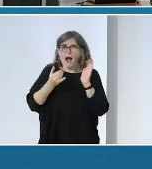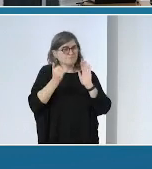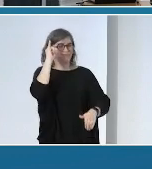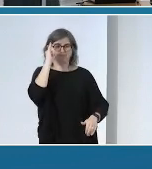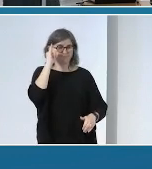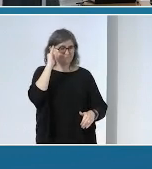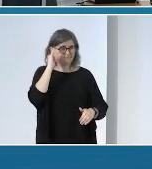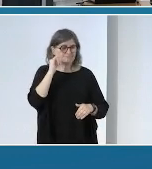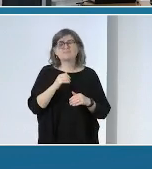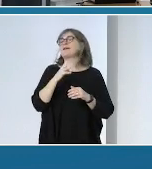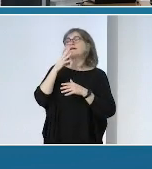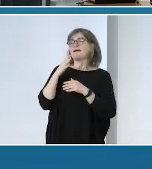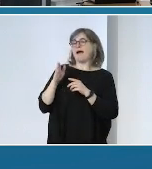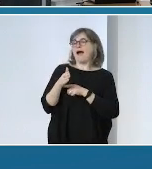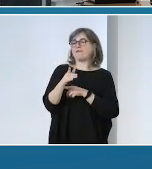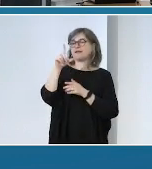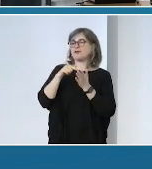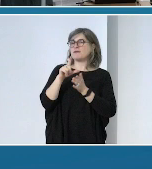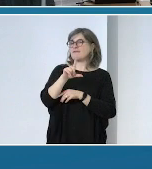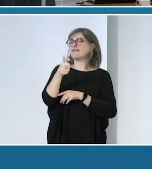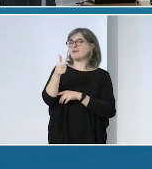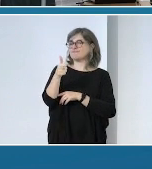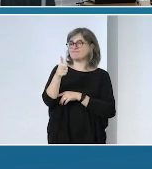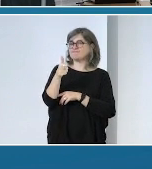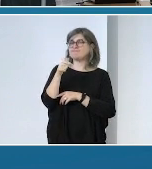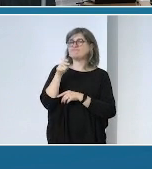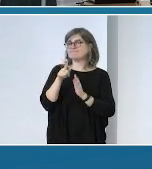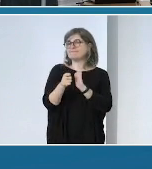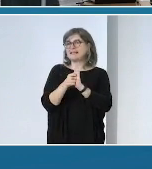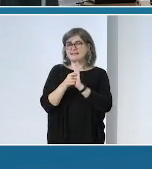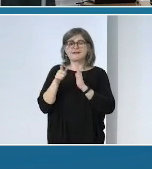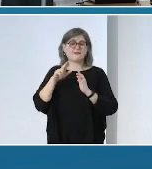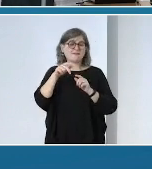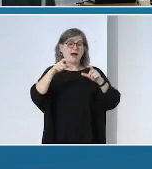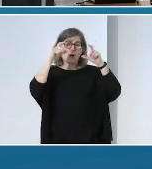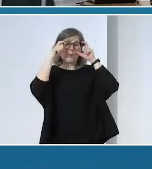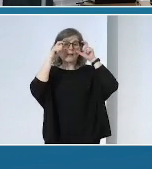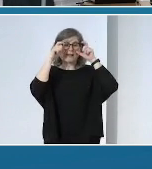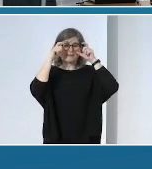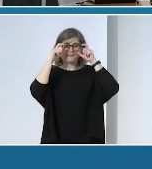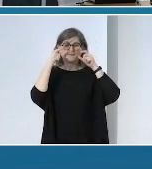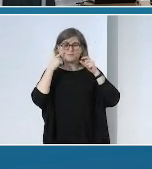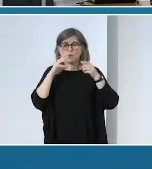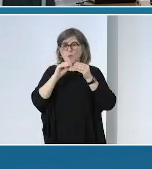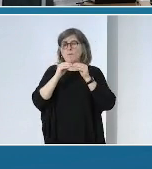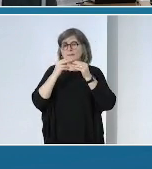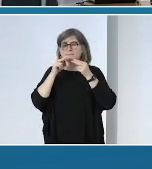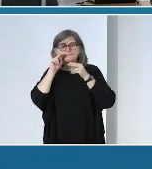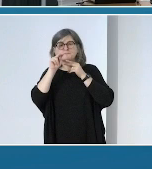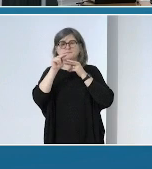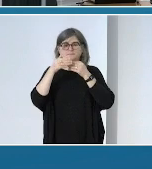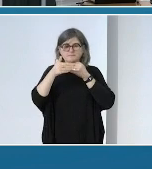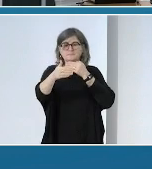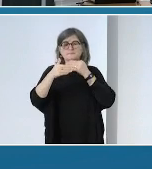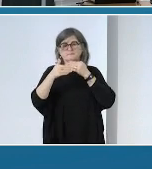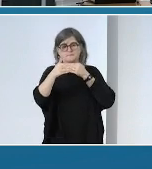En avril 2021, Émilie va porter des lunettes pour corriger une hypermétropie. Et là encore, tout de